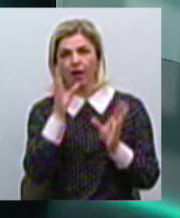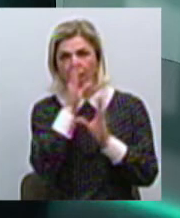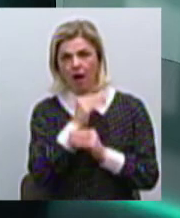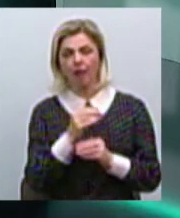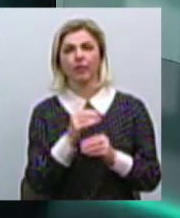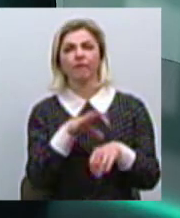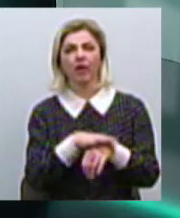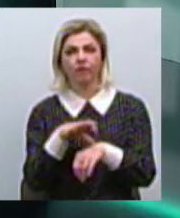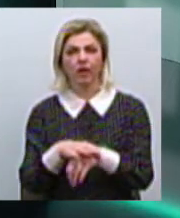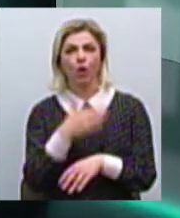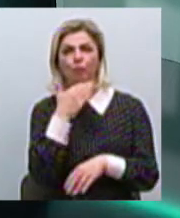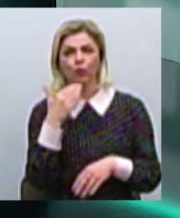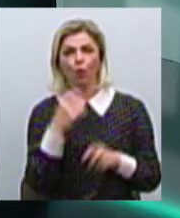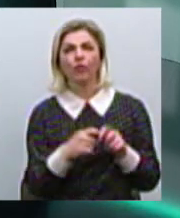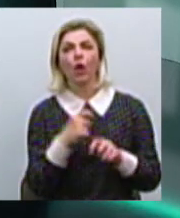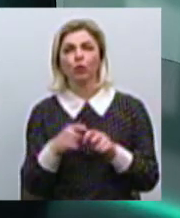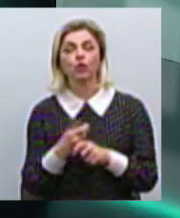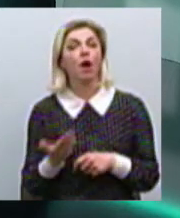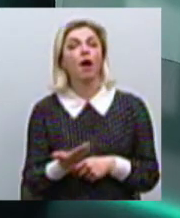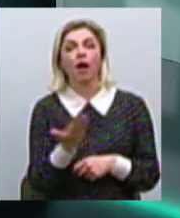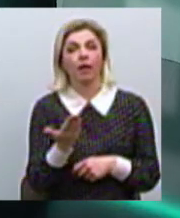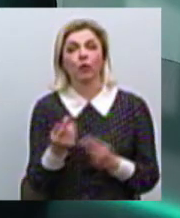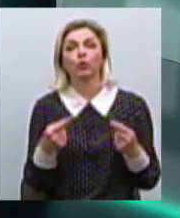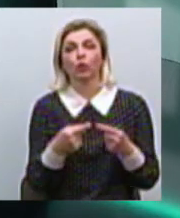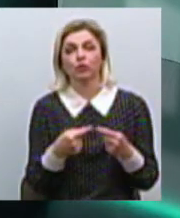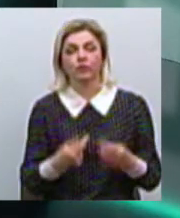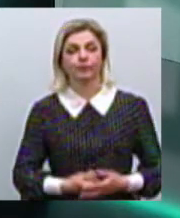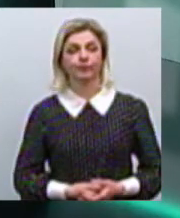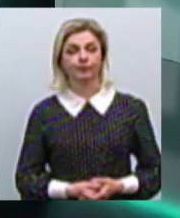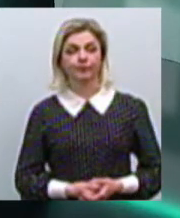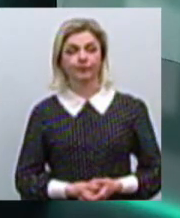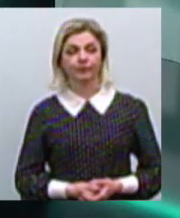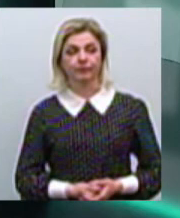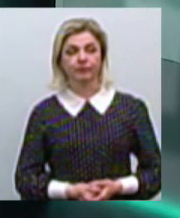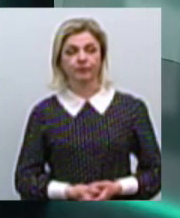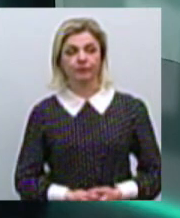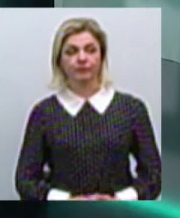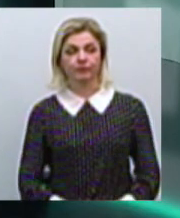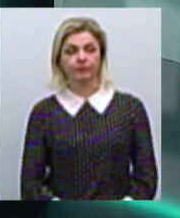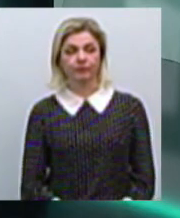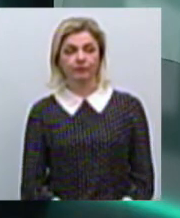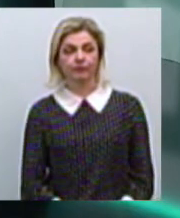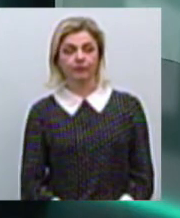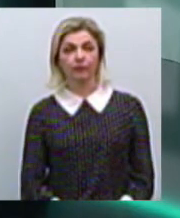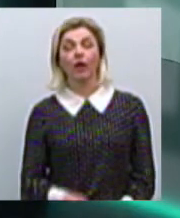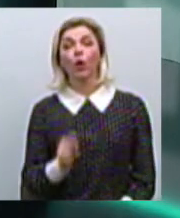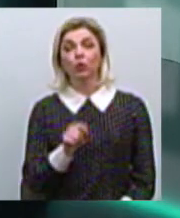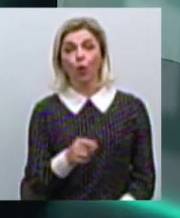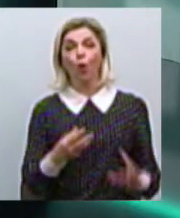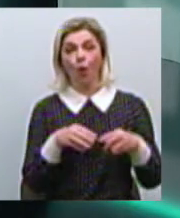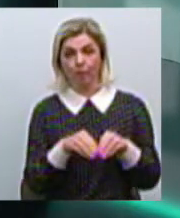спектр порушень. Яких саме? Це більш до Дмитра вопрос. Дивіться, саме той комплекс, який до